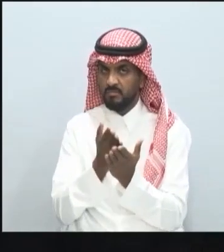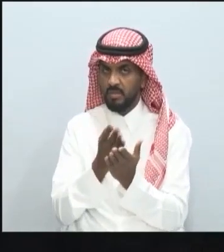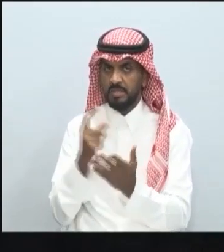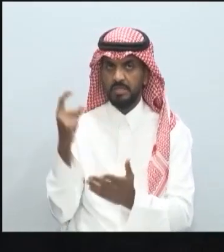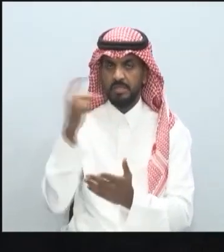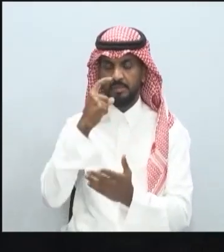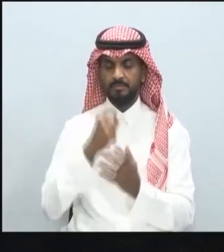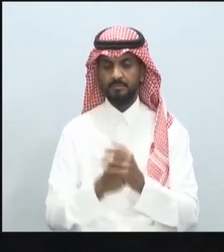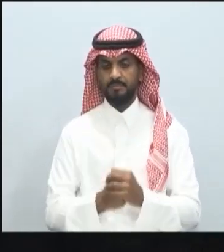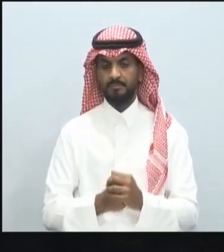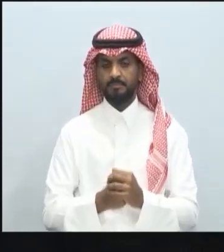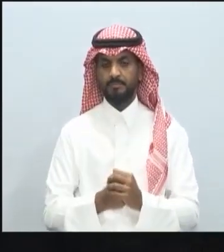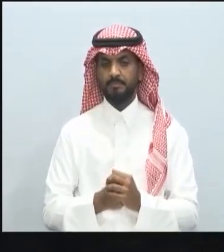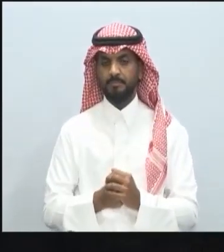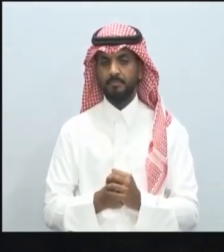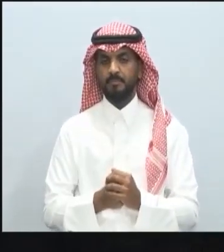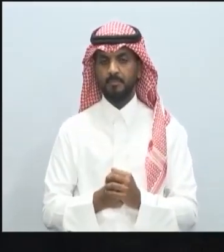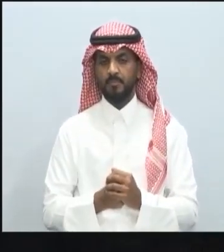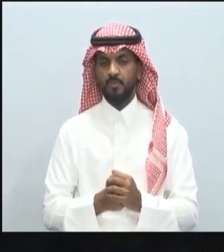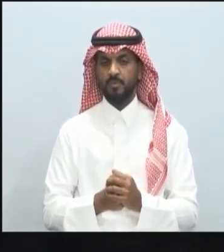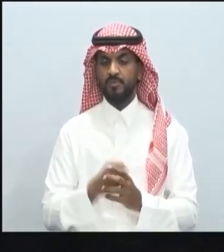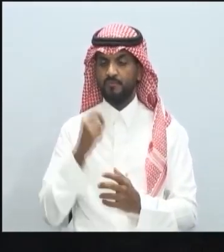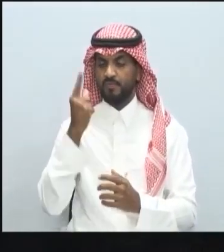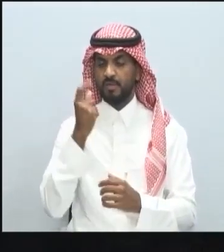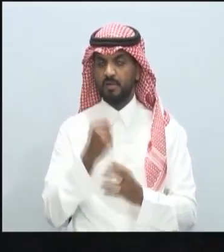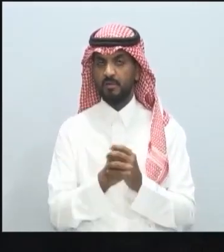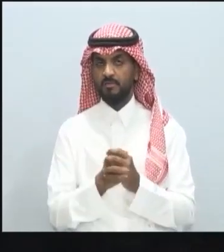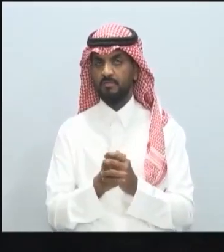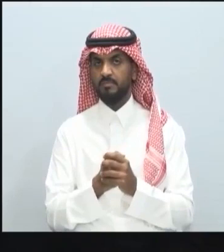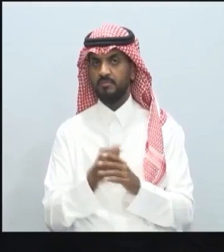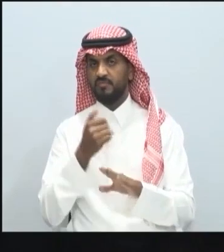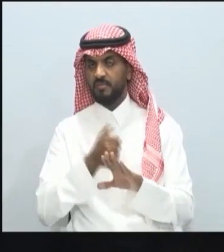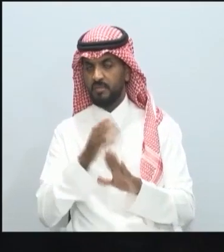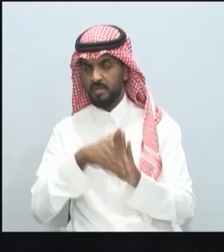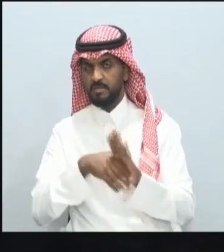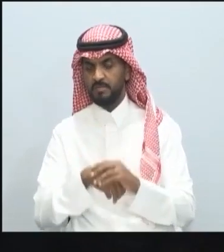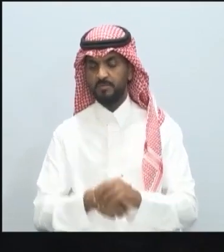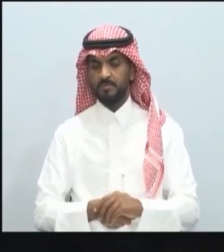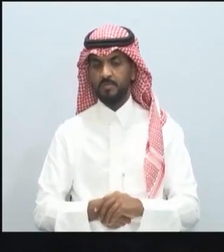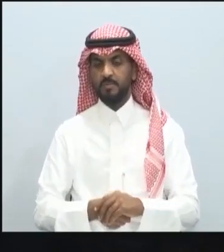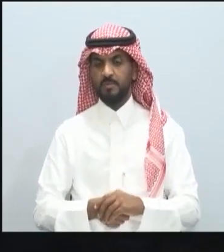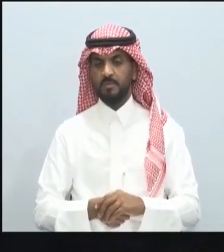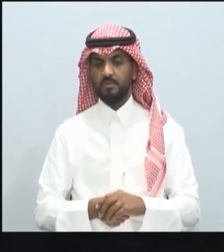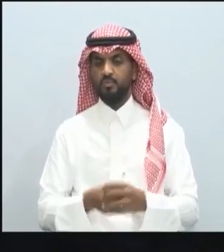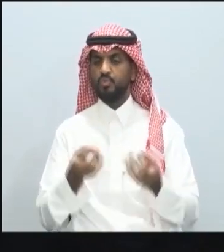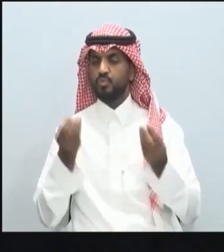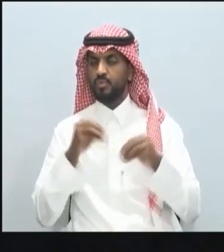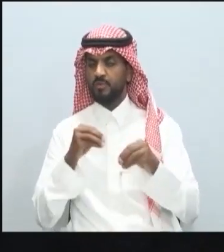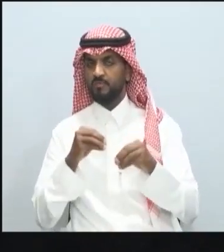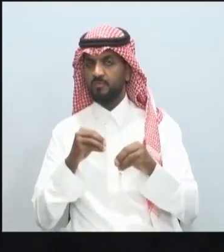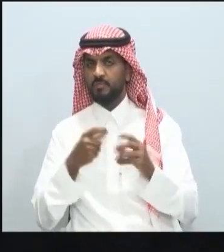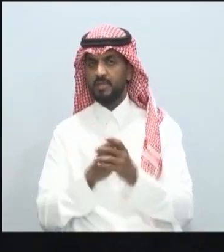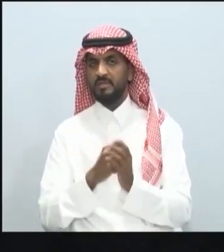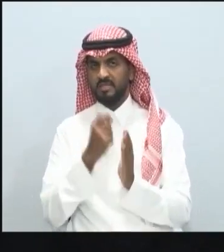اهميه الاصغاء في تبصير الناس في الحقائق الدينيه وهذه ايضا فكره من الافكار التي وردت في النص ثم بعد ذلك ستضيف ايضا بعض